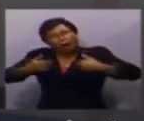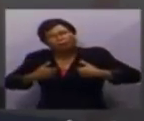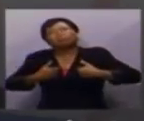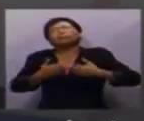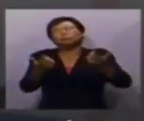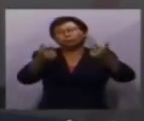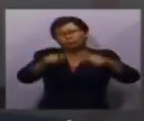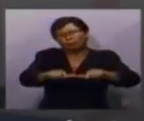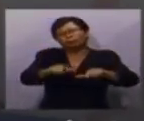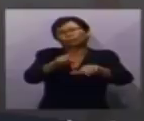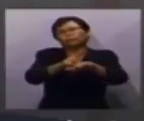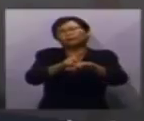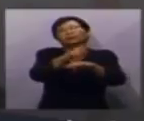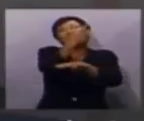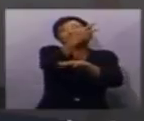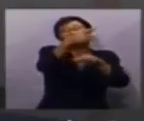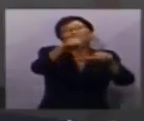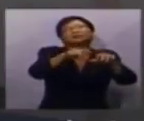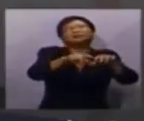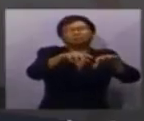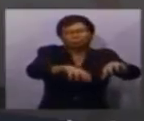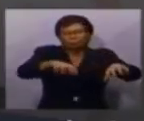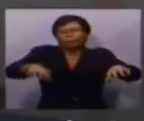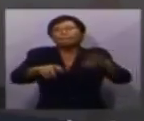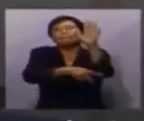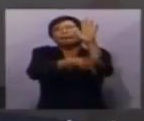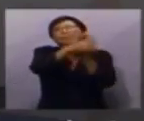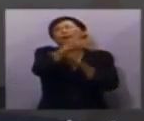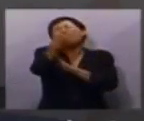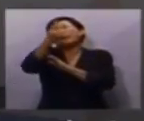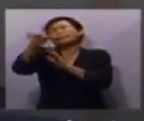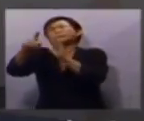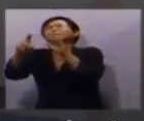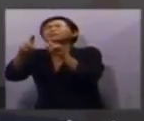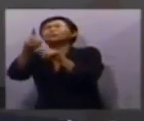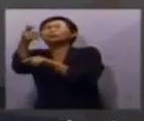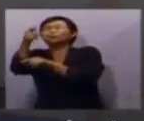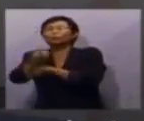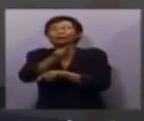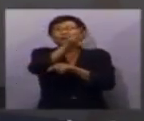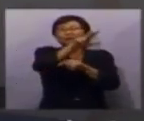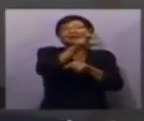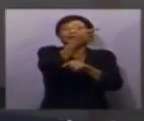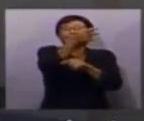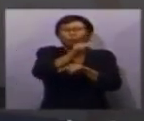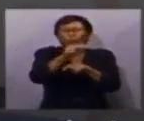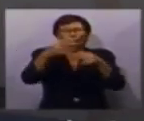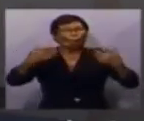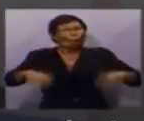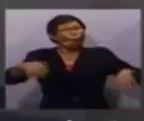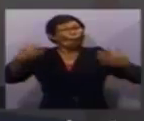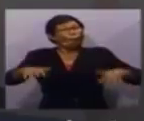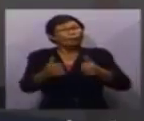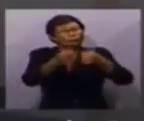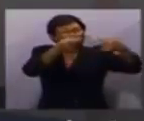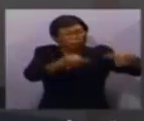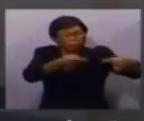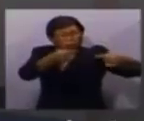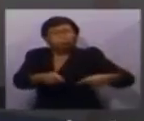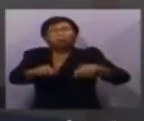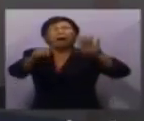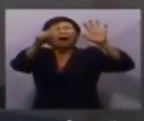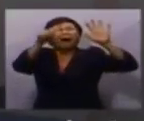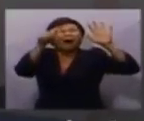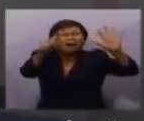turut berlaku di tiga kawasan parlimen dan 18 DUN. Tiga kawasan DUN pula paling hangat dengan saingan